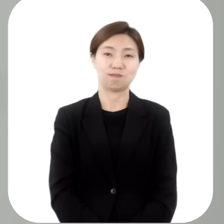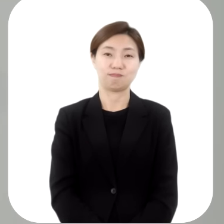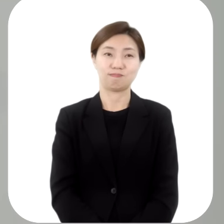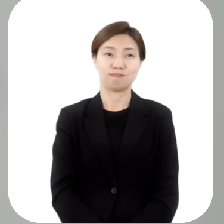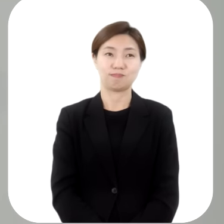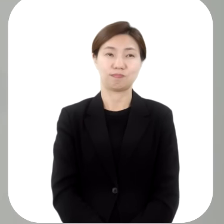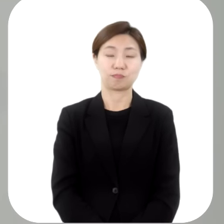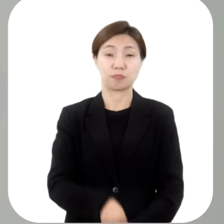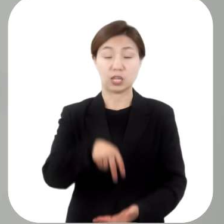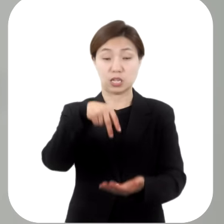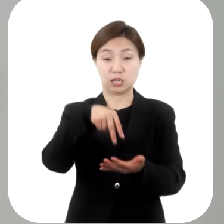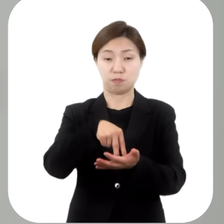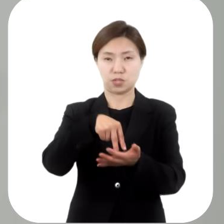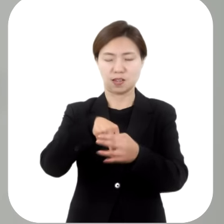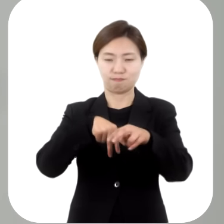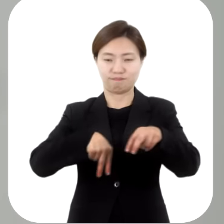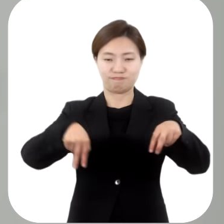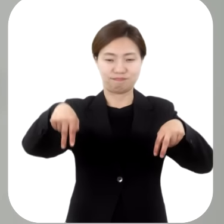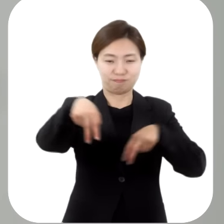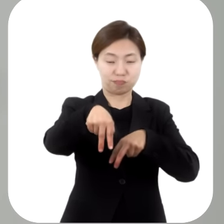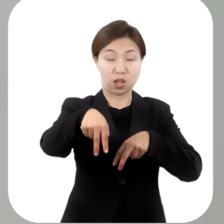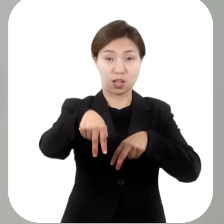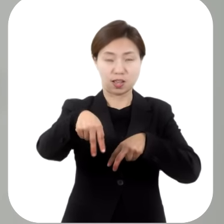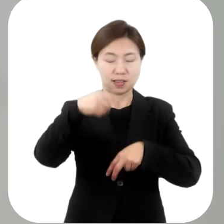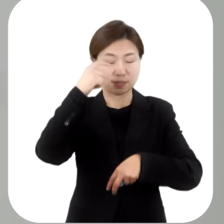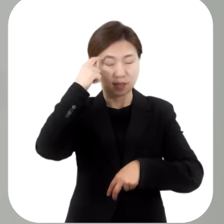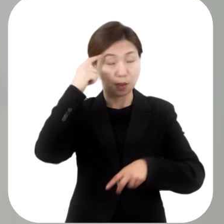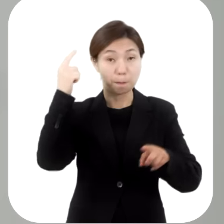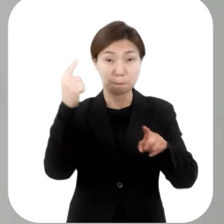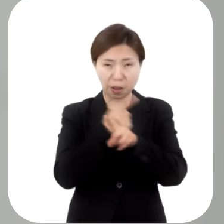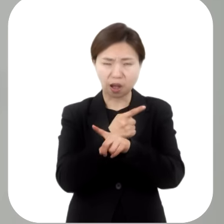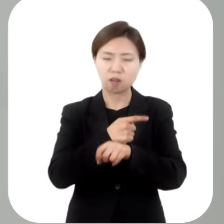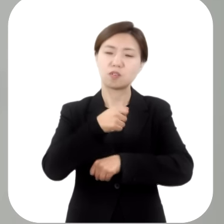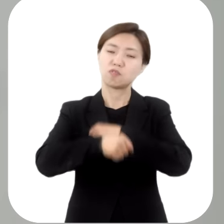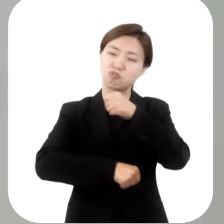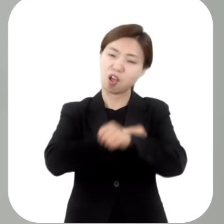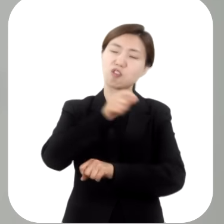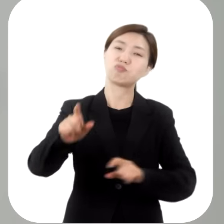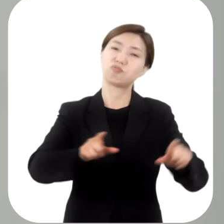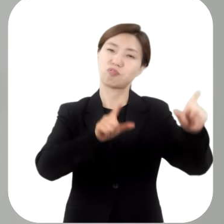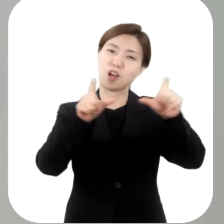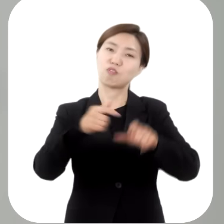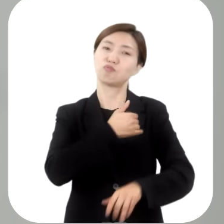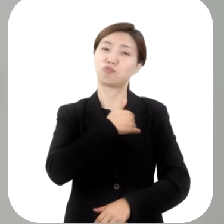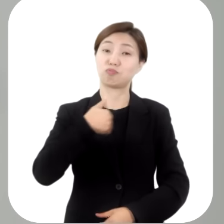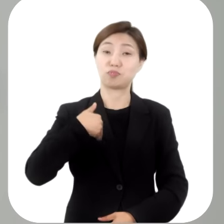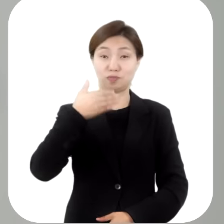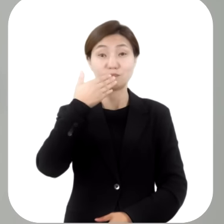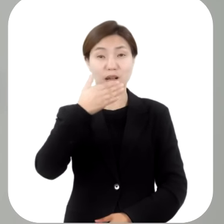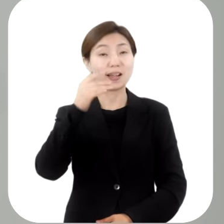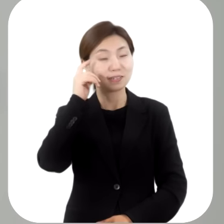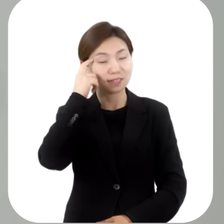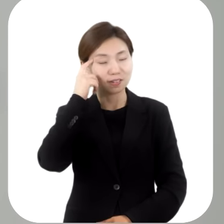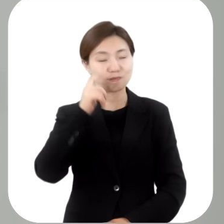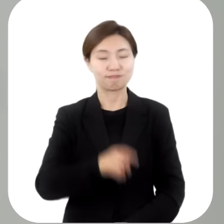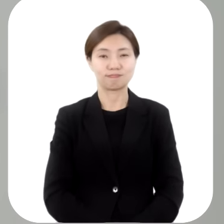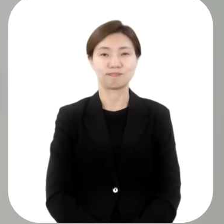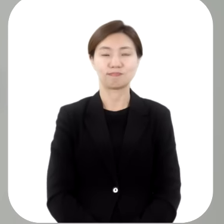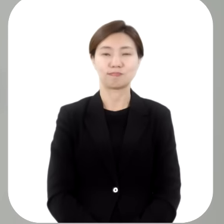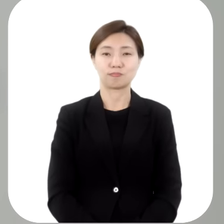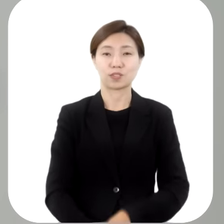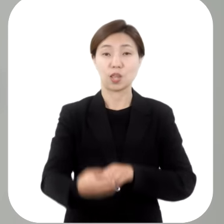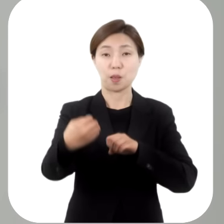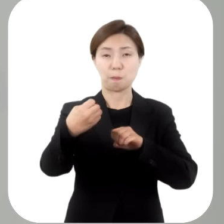없지 않을까. 이런 관점에 선다면 조금 더 자유롭게 살 수 있지 않나 이렇게 생각합니다.